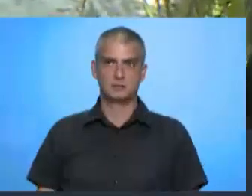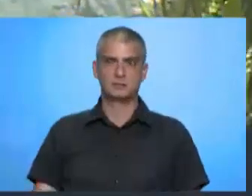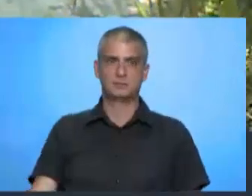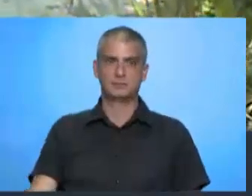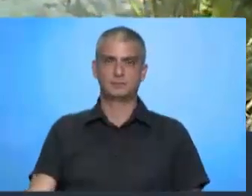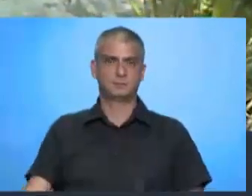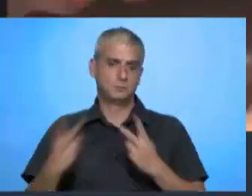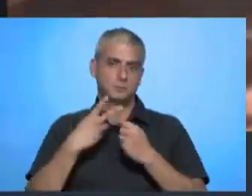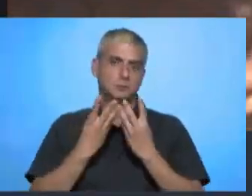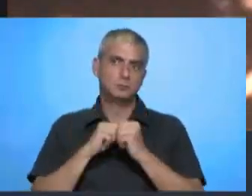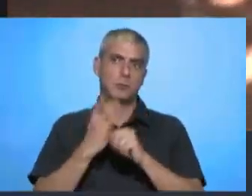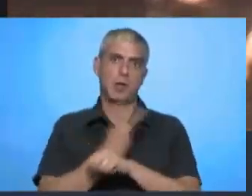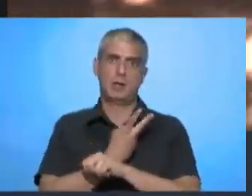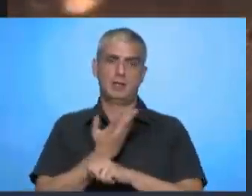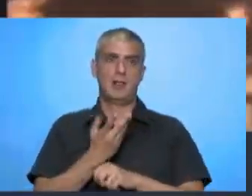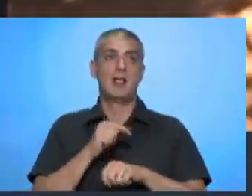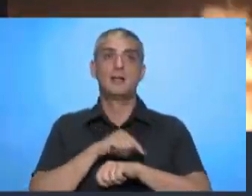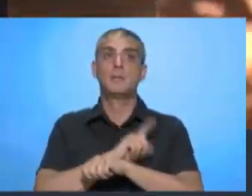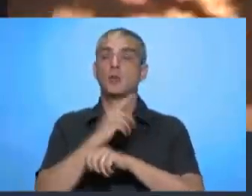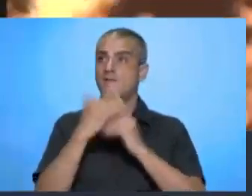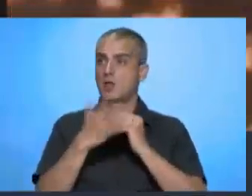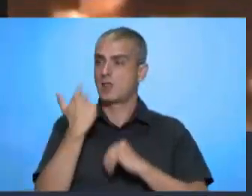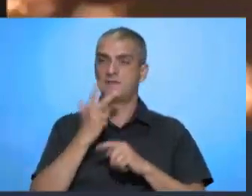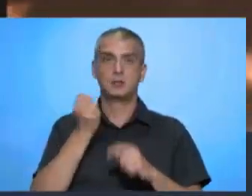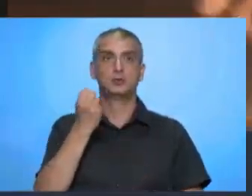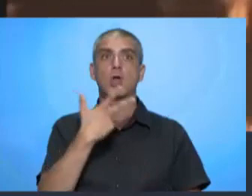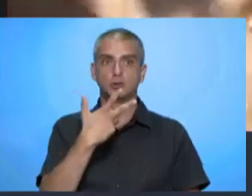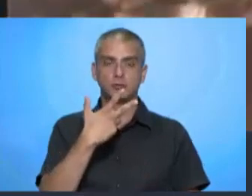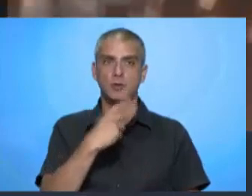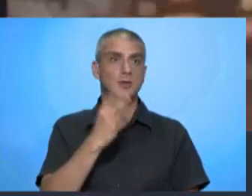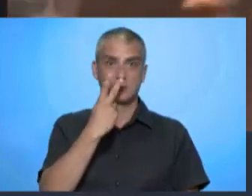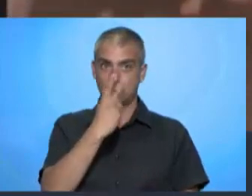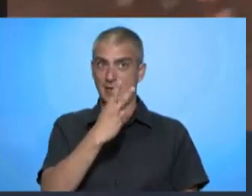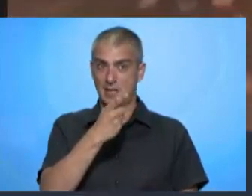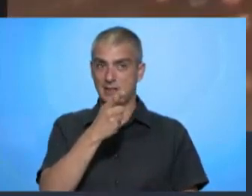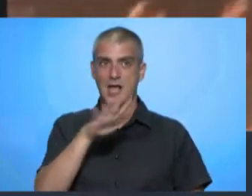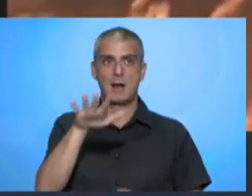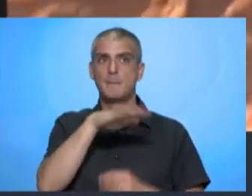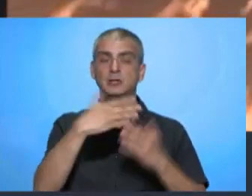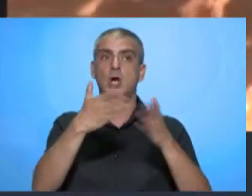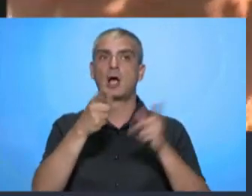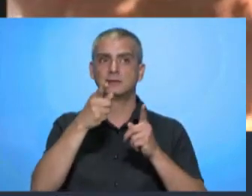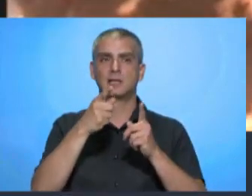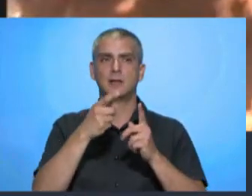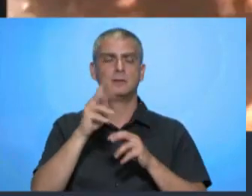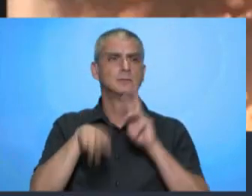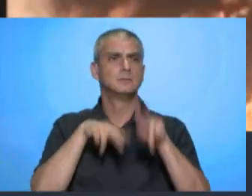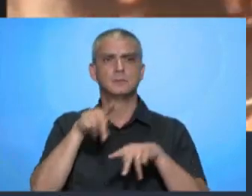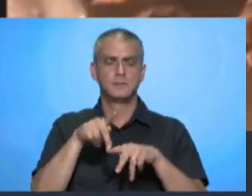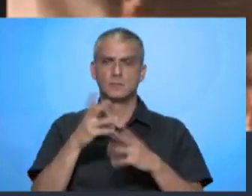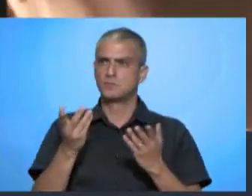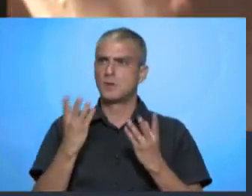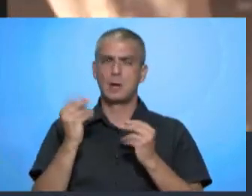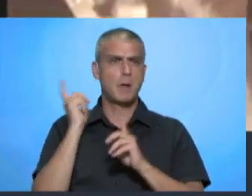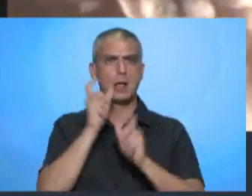משפחה נורמטיבית לגמרי. בזמן האחרון, לפני כשלושה שבועות, נראתה גם באזור החצר התעסקות ותנועה